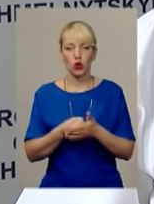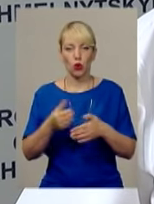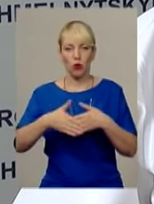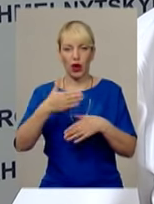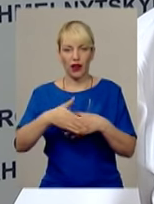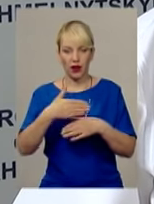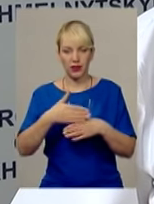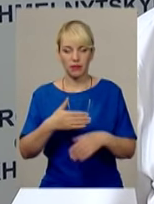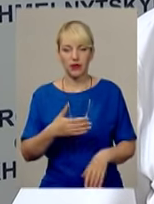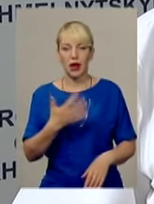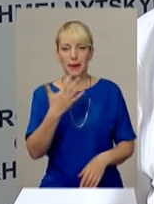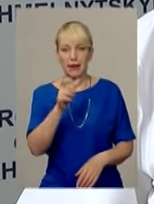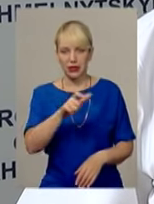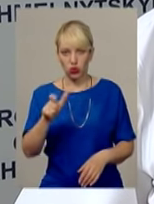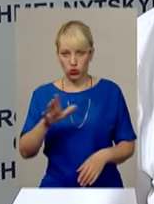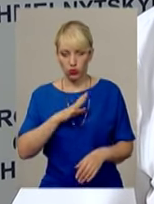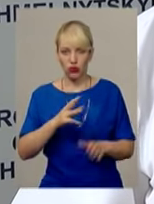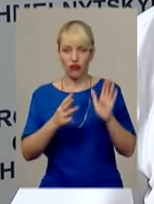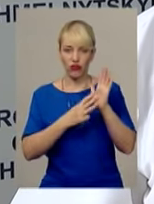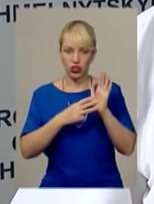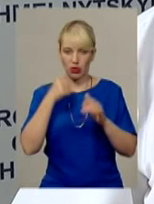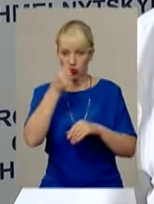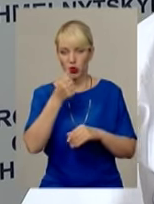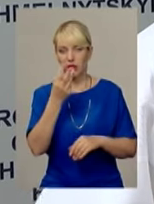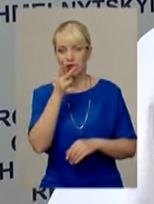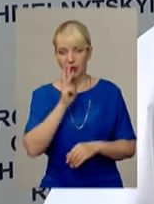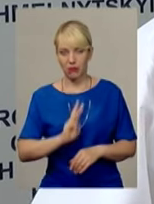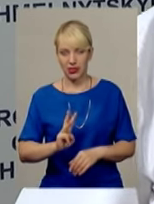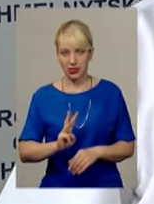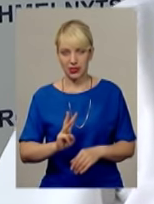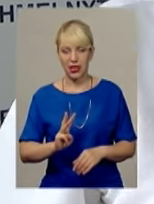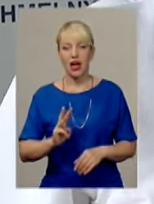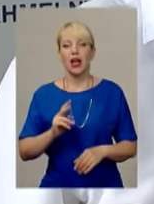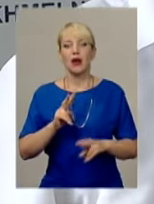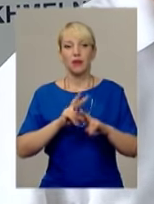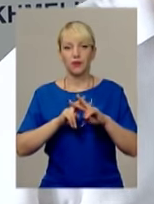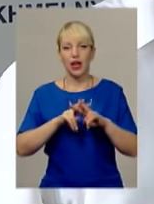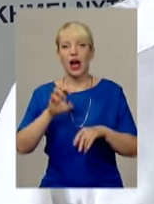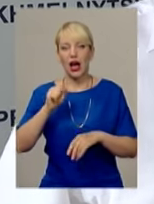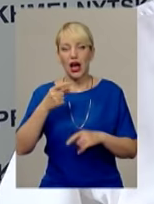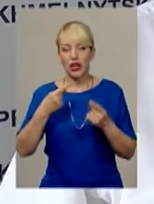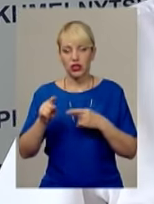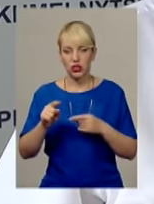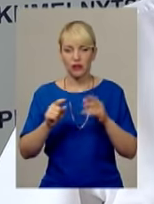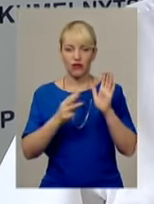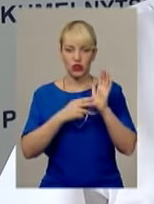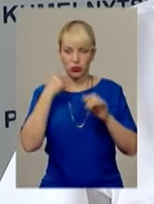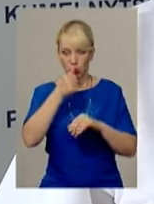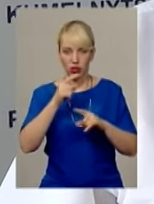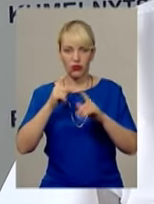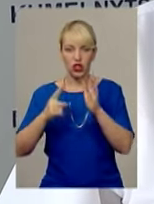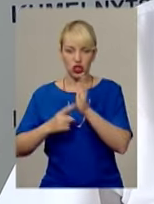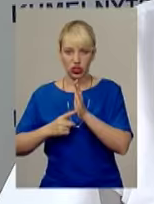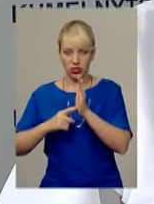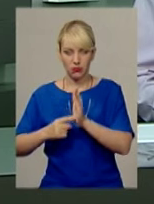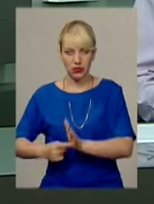покарання. П'ятьом особам було обрано 8 років і 3 місяці позбавлення волі, стосовно трьох осіб – 8 років і 6 місяців позбавлення